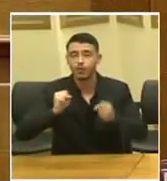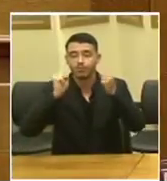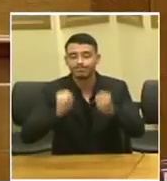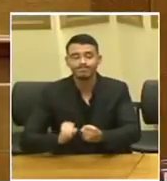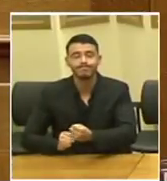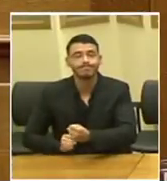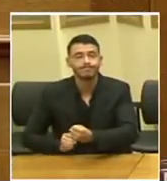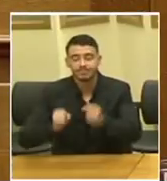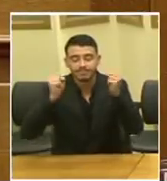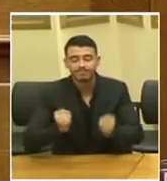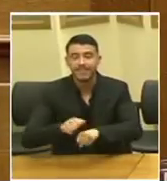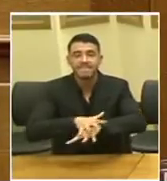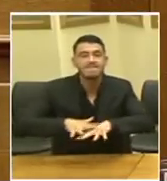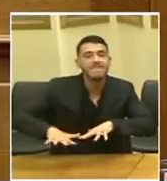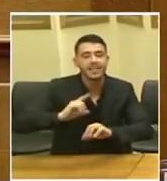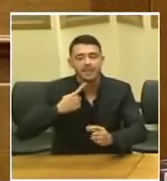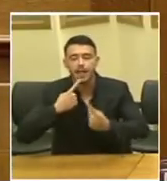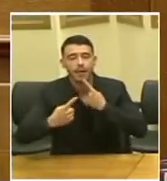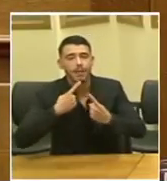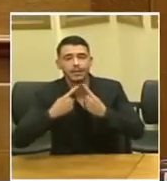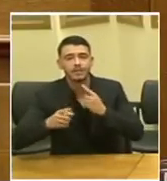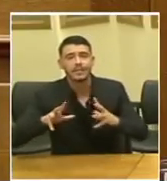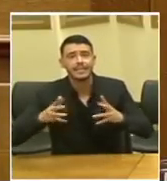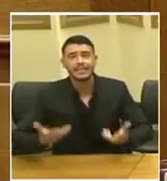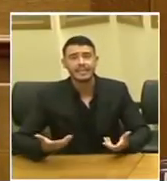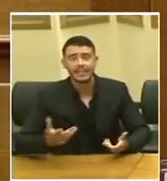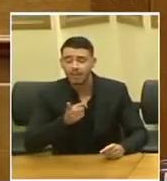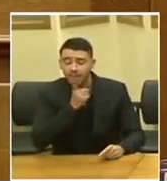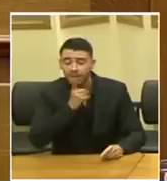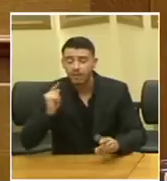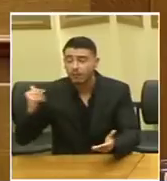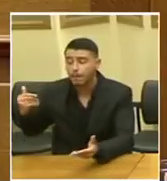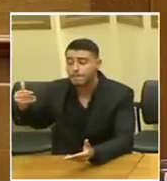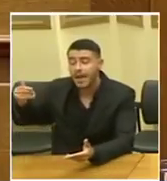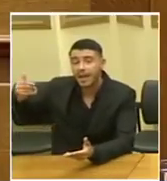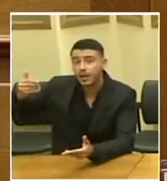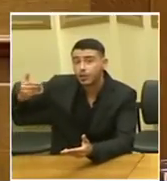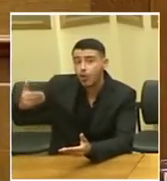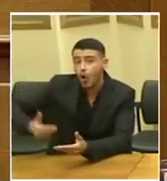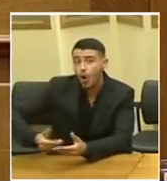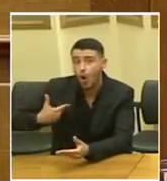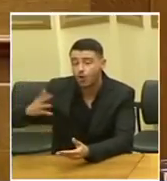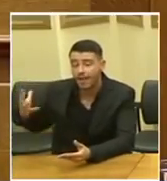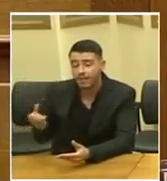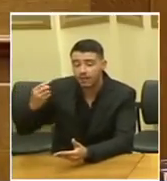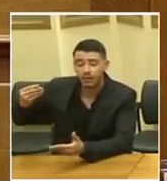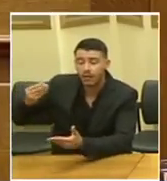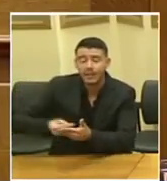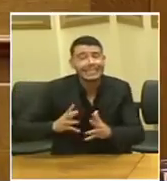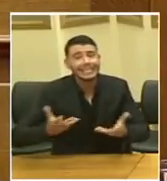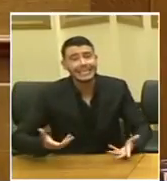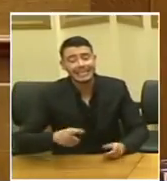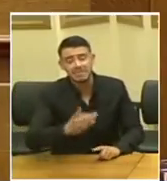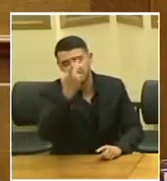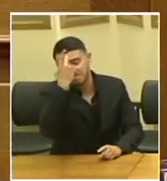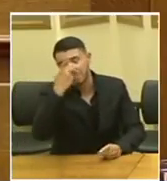η διαπραγμάτευση σε αυτό που βρήκαμε μπροστά μας. Μη μας κατηγορείτε για τα δικά σας τελεσμένα.